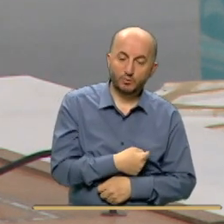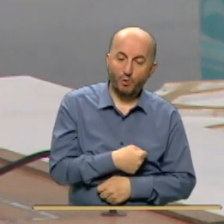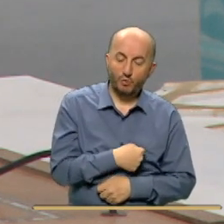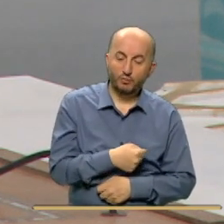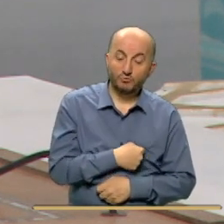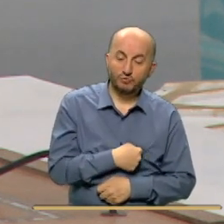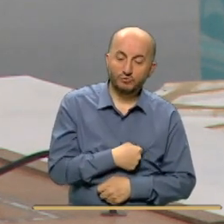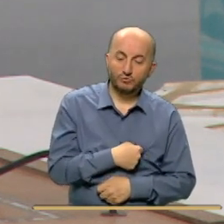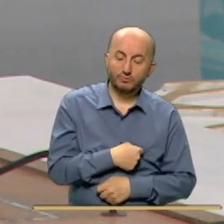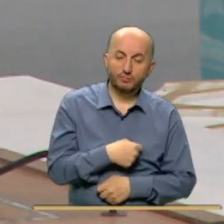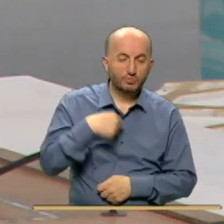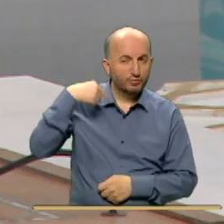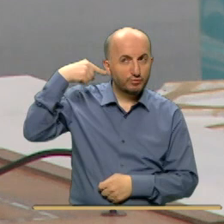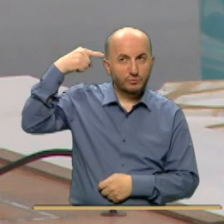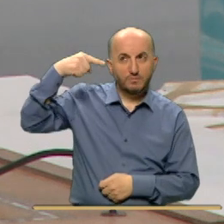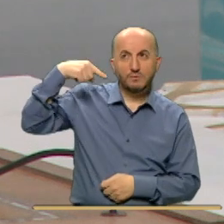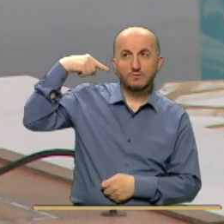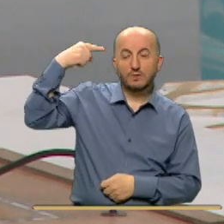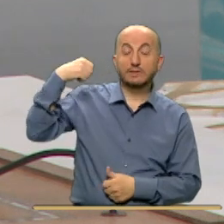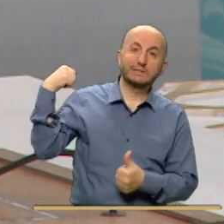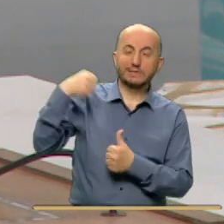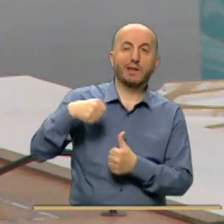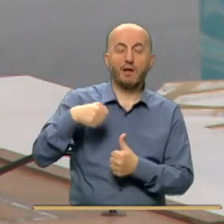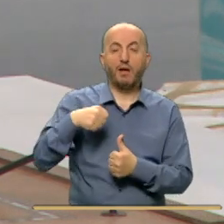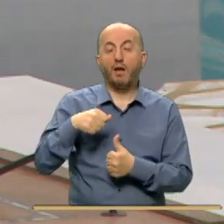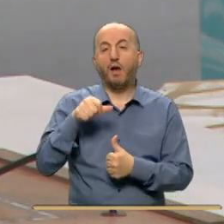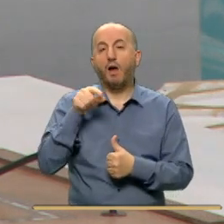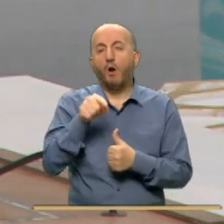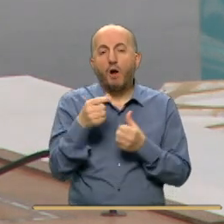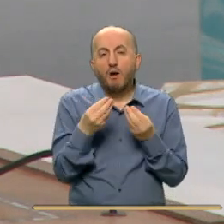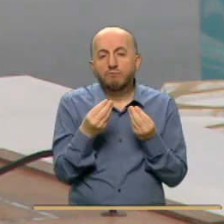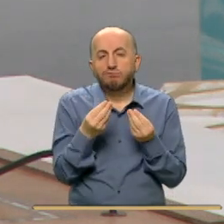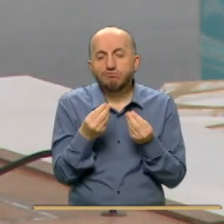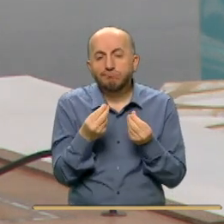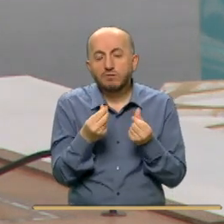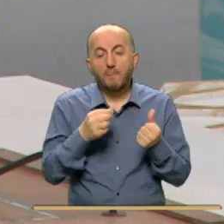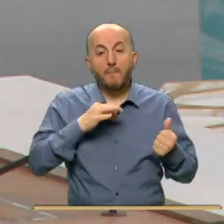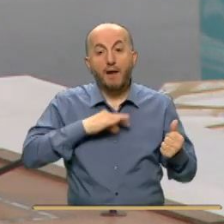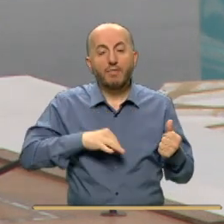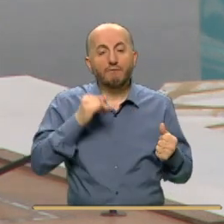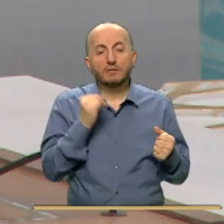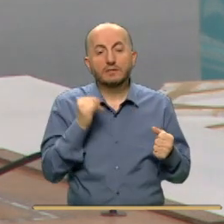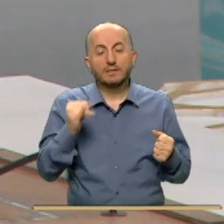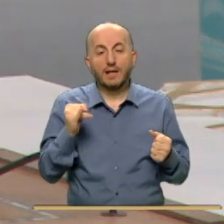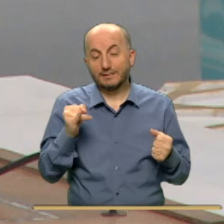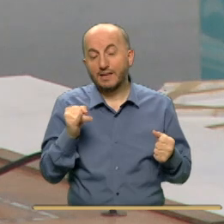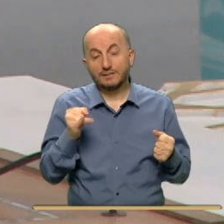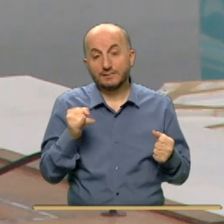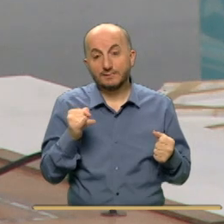gönlümüzü, yüreğimizi, düşüncemizi yine o tortulardan, manevi kirlerden, manevi